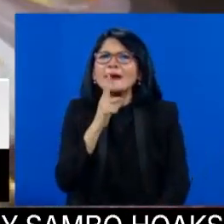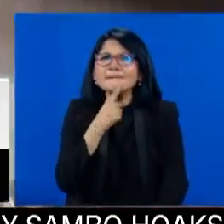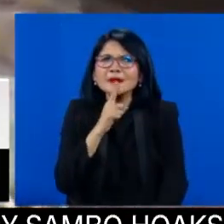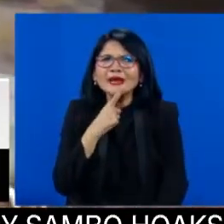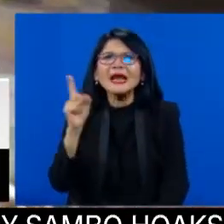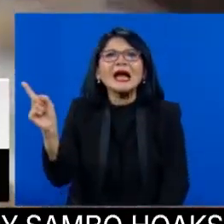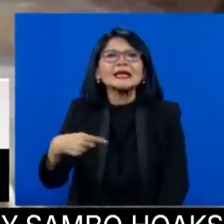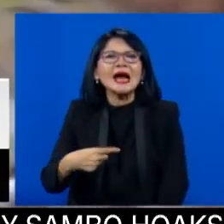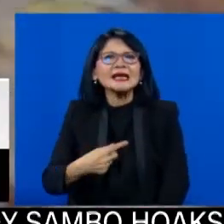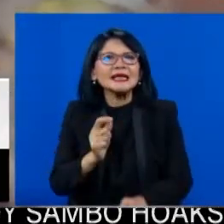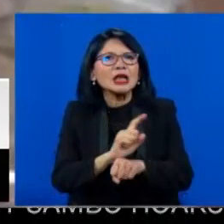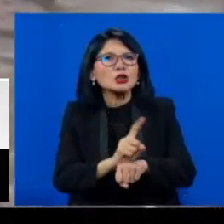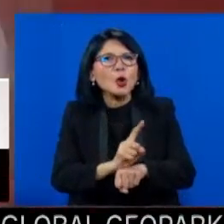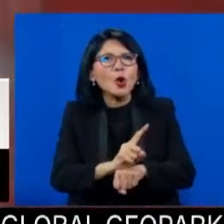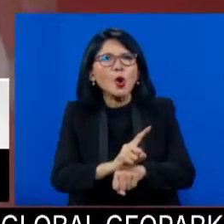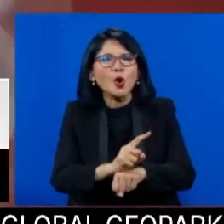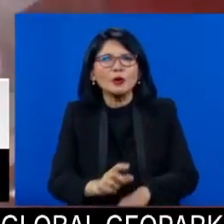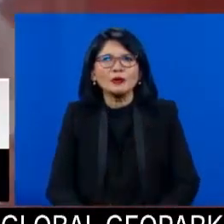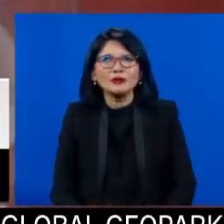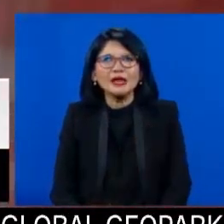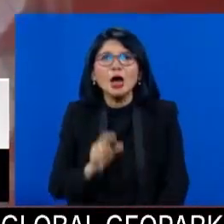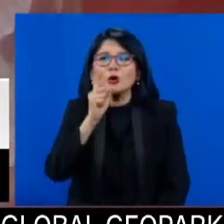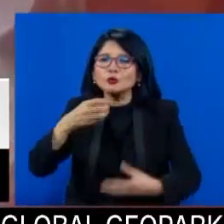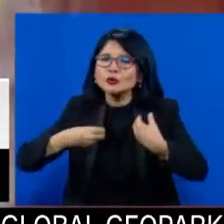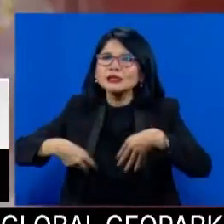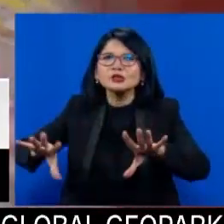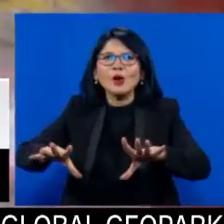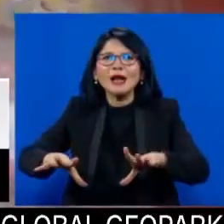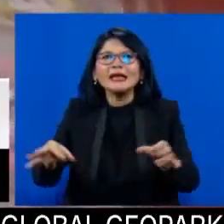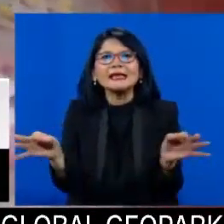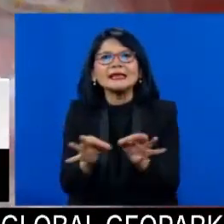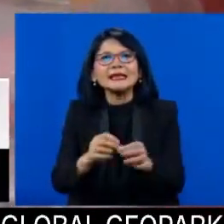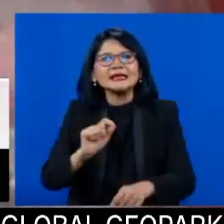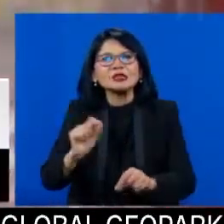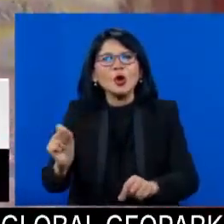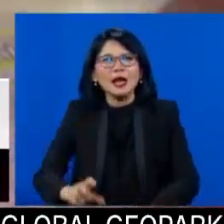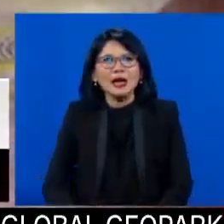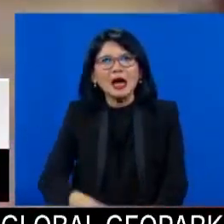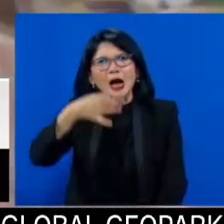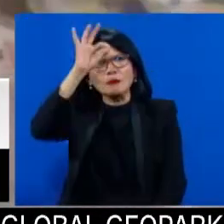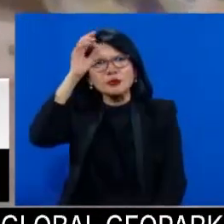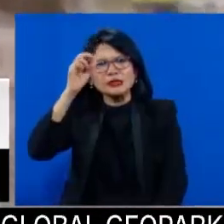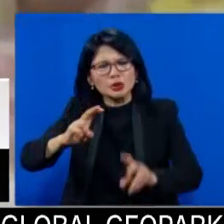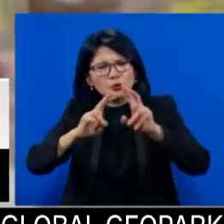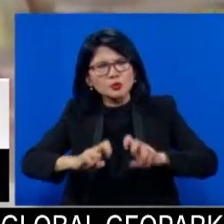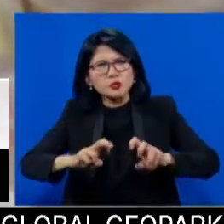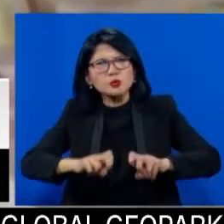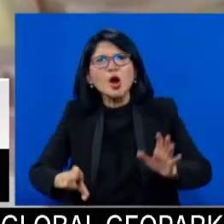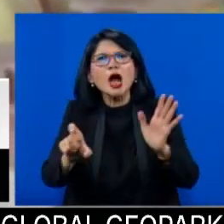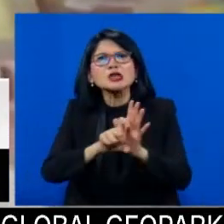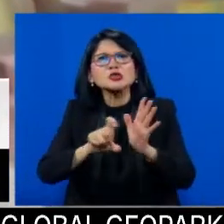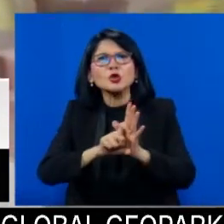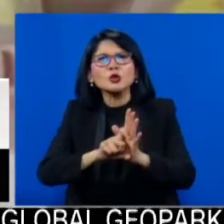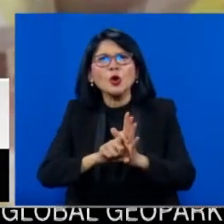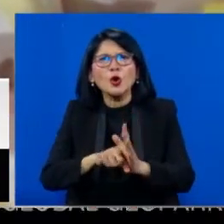dari toko bersamaan mainan anak-anak untuk dijual keliling di sekolah. Kepolisian juga menguji sampel permen salju di Laboratorium